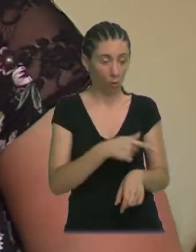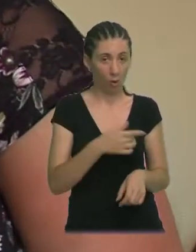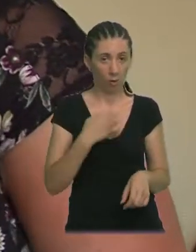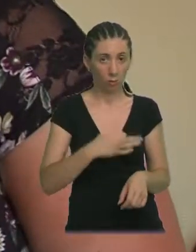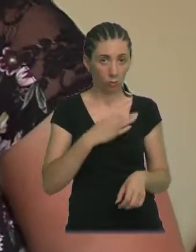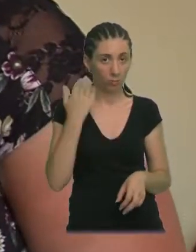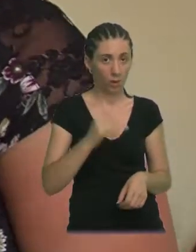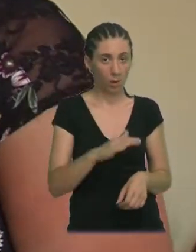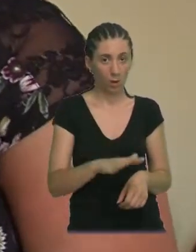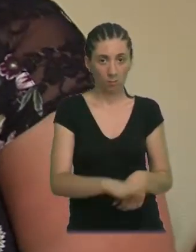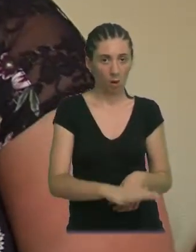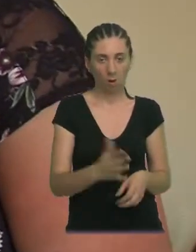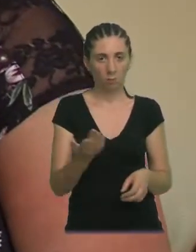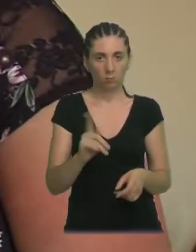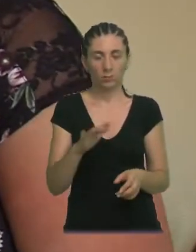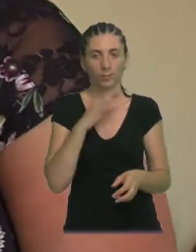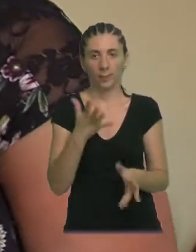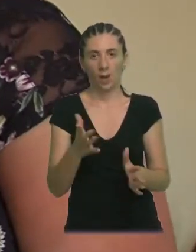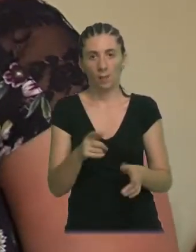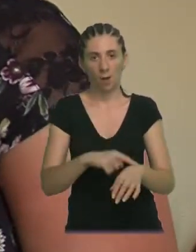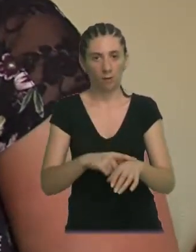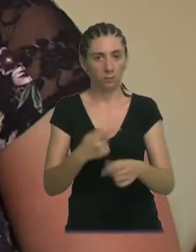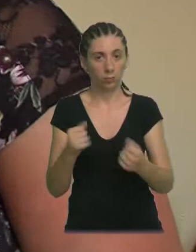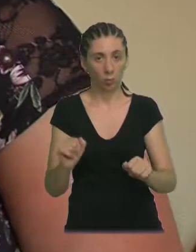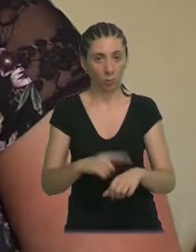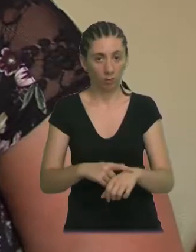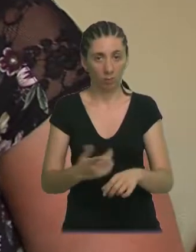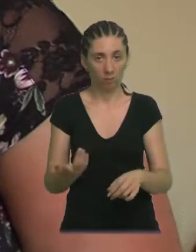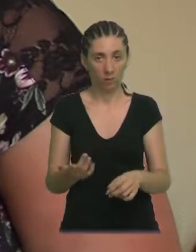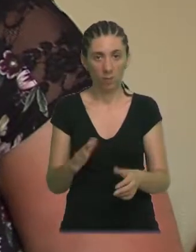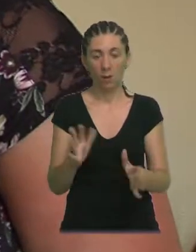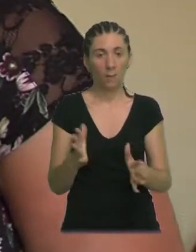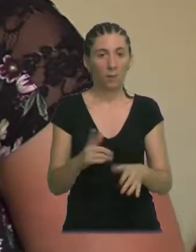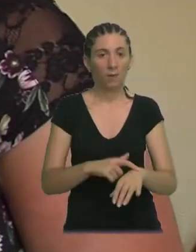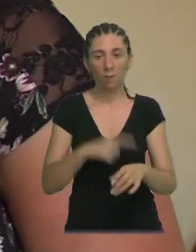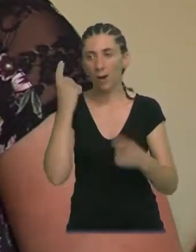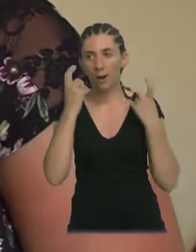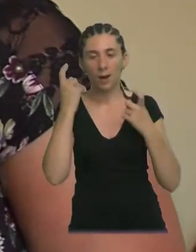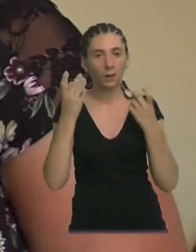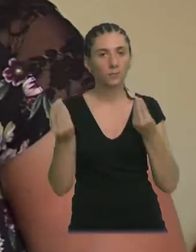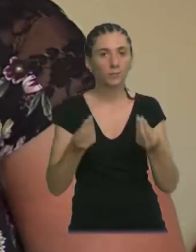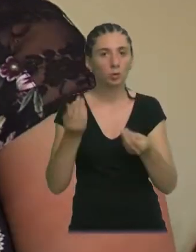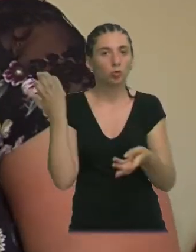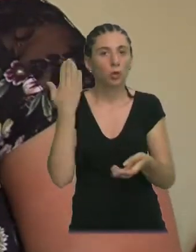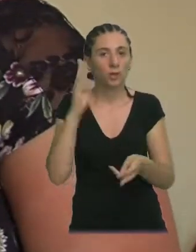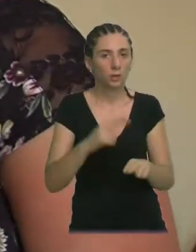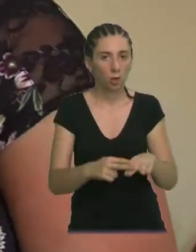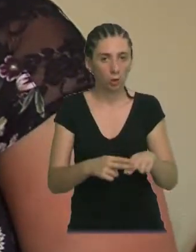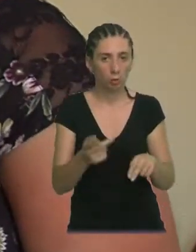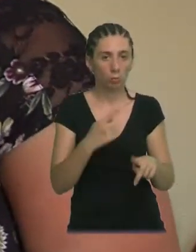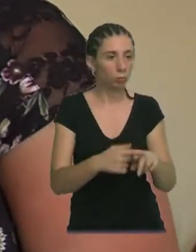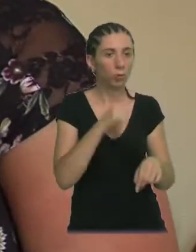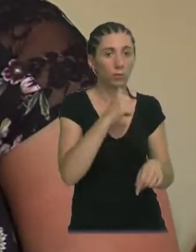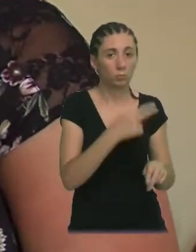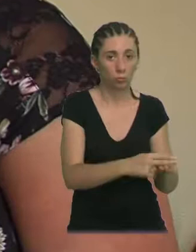manje, nemaš toliko slobodnog vremena i nemaš, jel, nešto da razmišljaš o nečem što ne znaš rješenje i ne